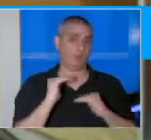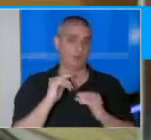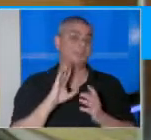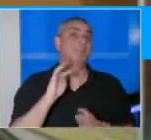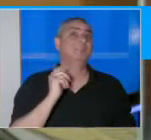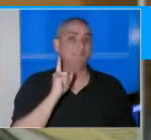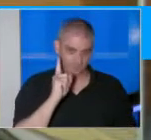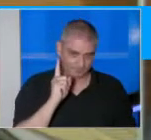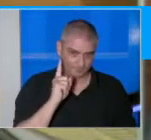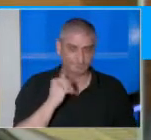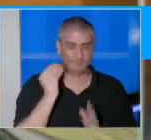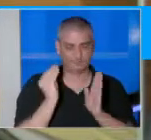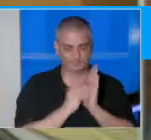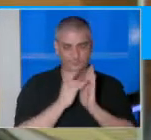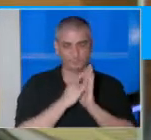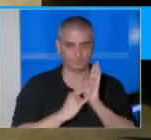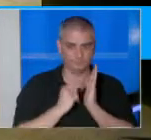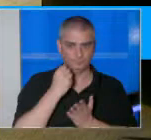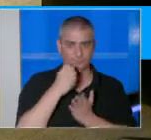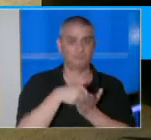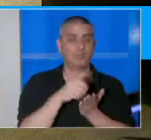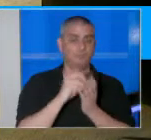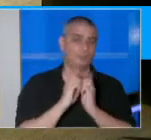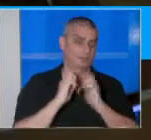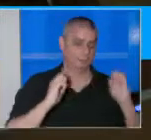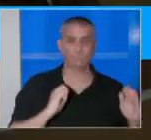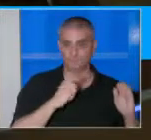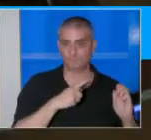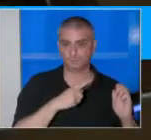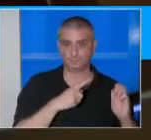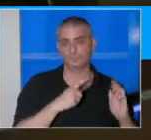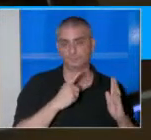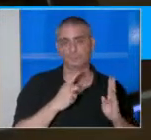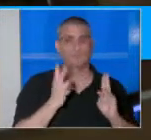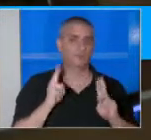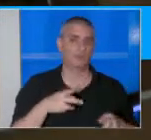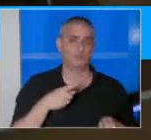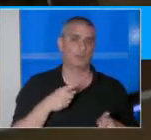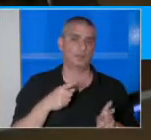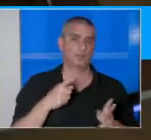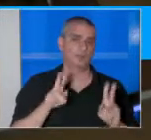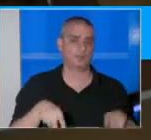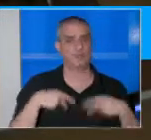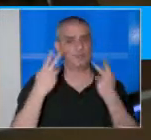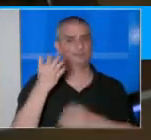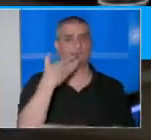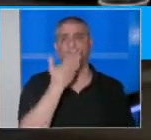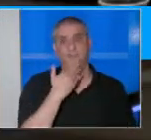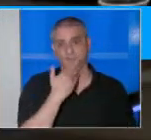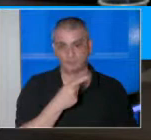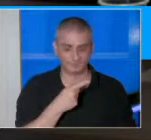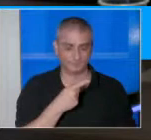אלא אם כן בעצם יחוקקו את חוק התקציב ההמשכי, שבעצם יוכל להחזיר את מדינת